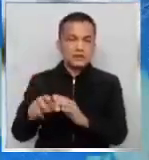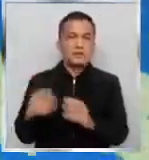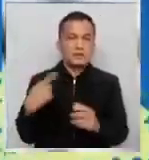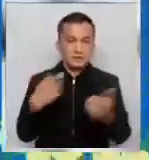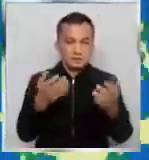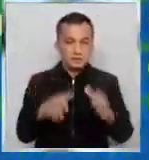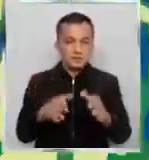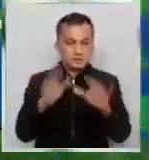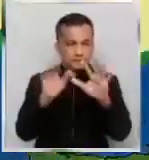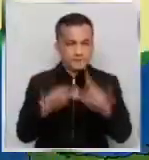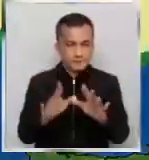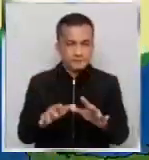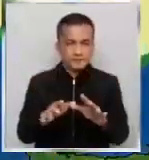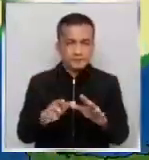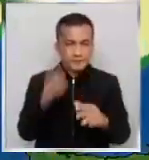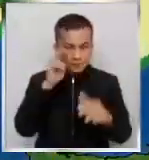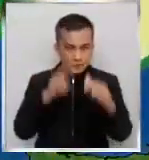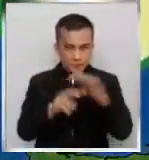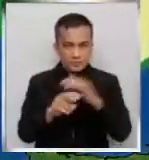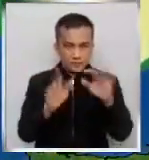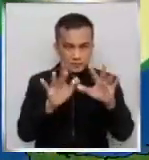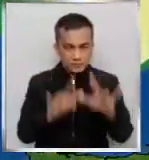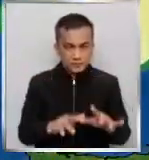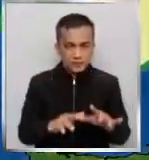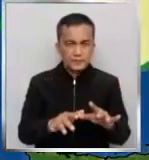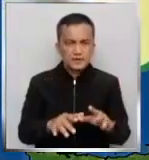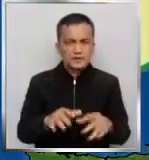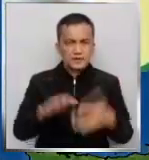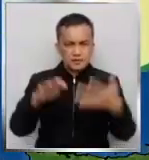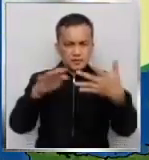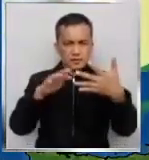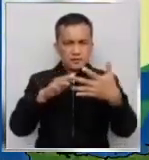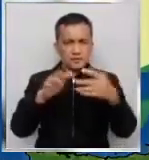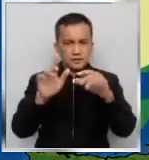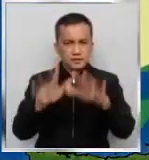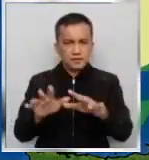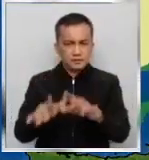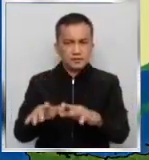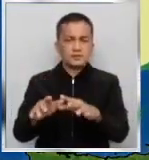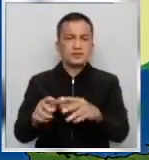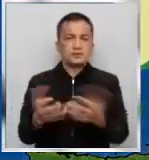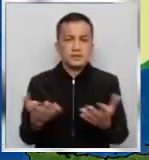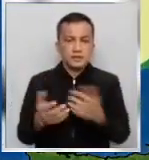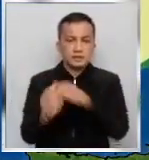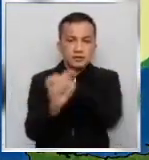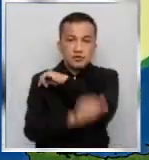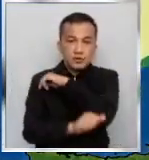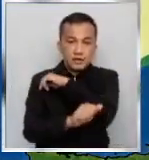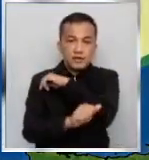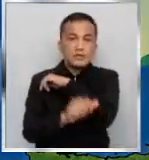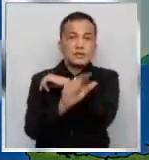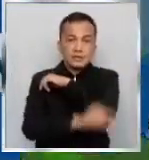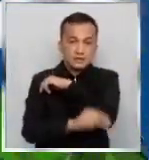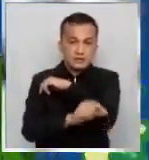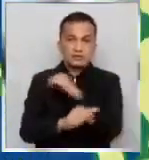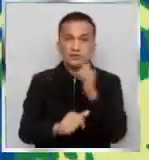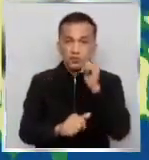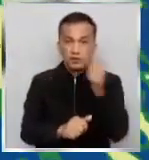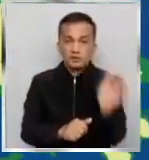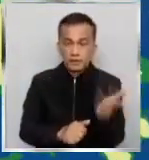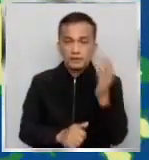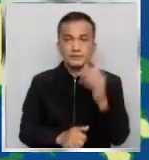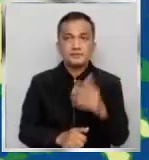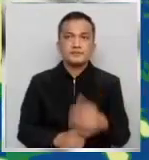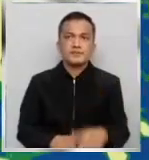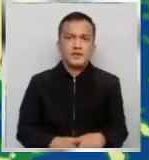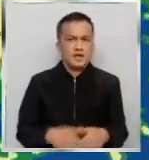rainfall forecast ng Metra Weather, may hanggang katamtamang ulan dyan sa mga probinsya ng Aurora at Quezon. Bukas siya ng umaga. Pagdating ng hapon, may